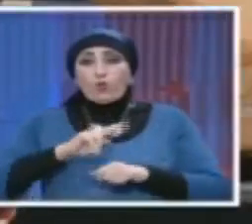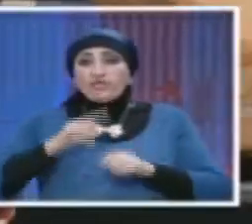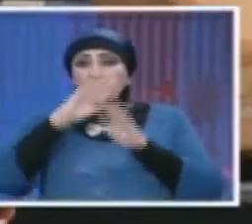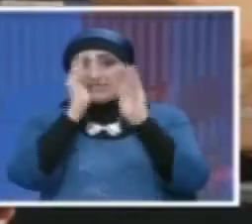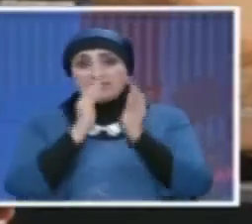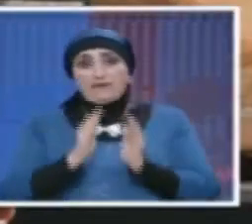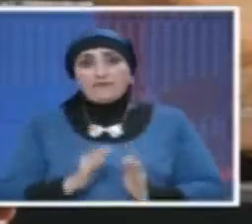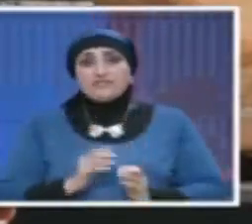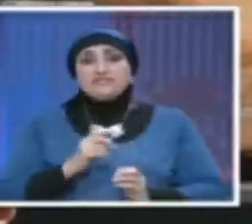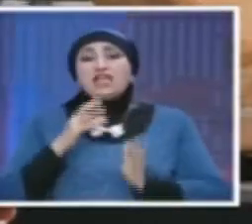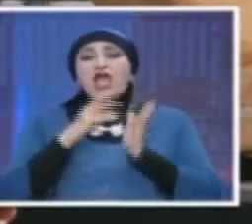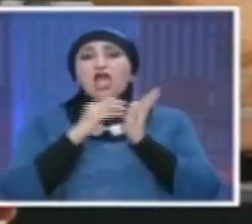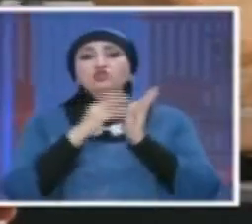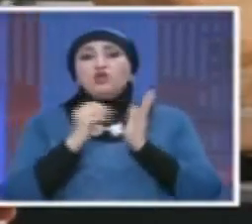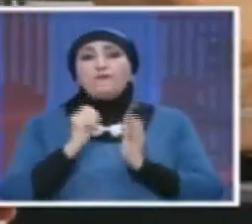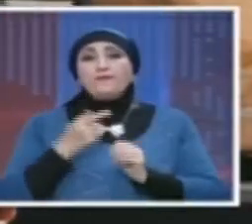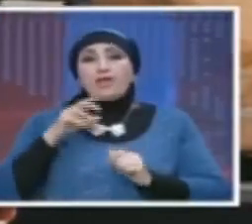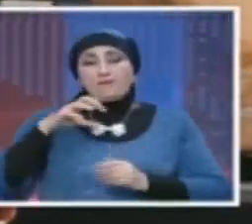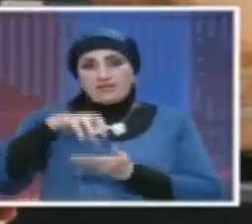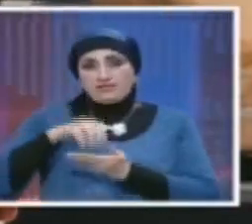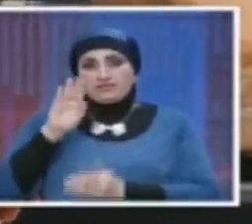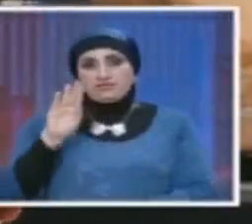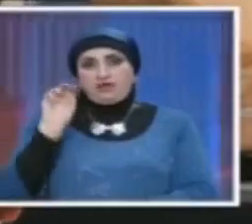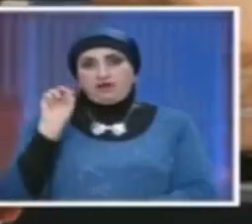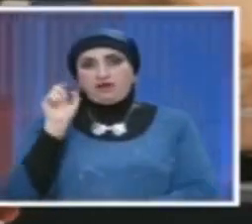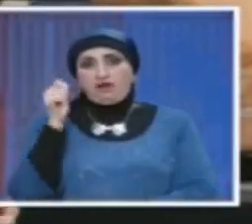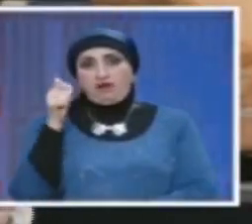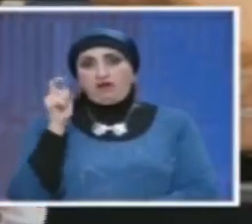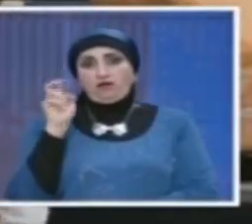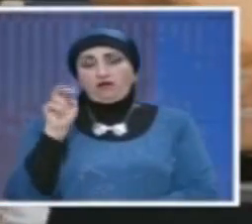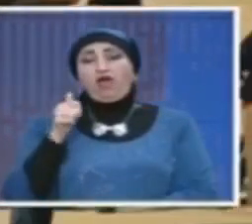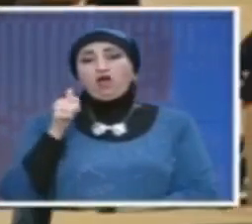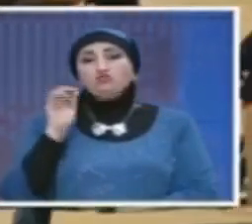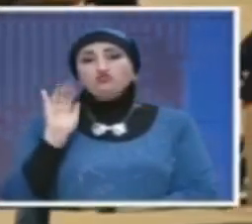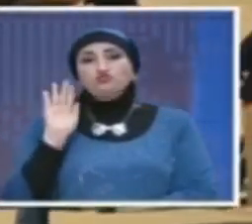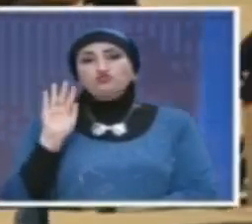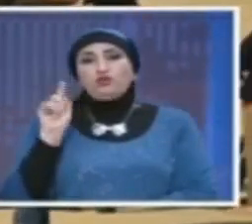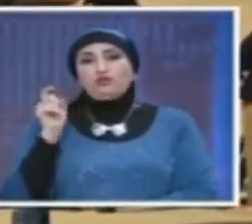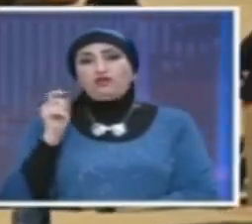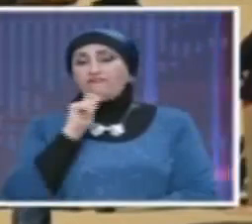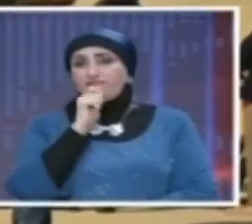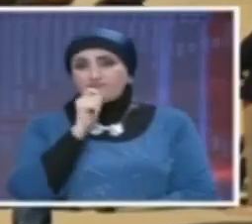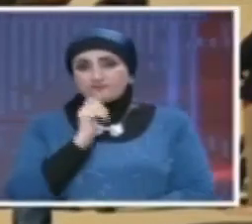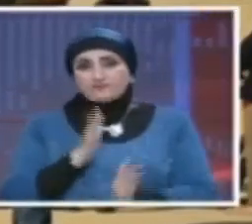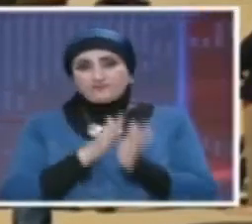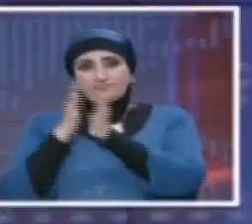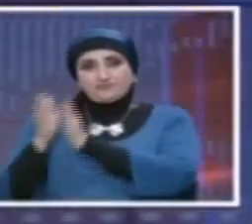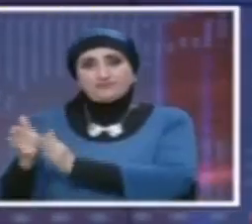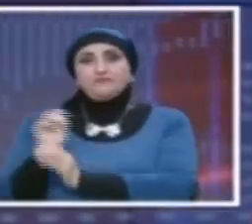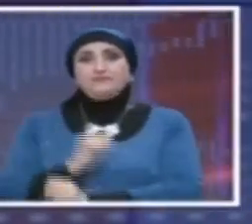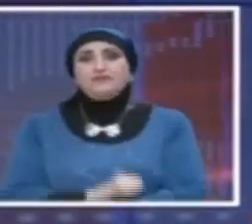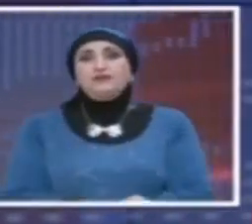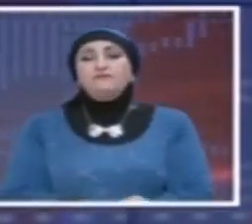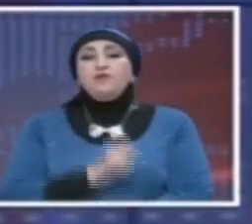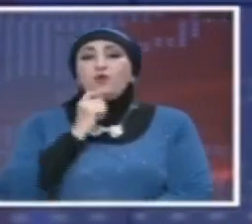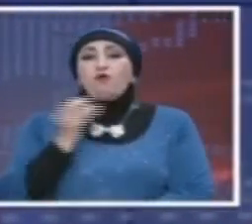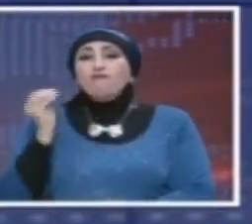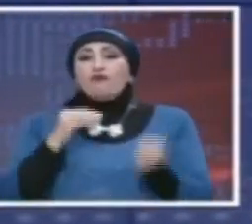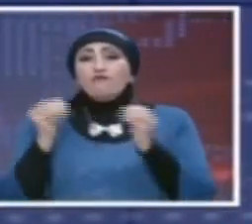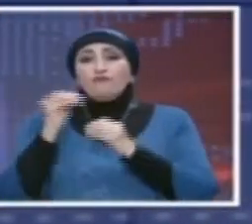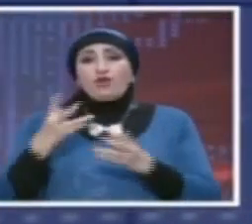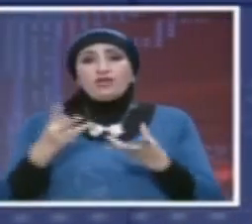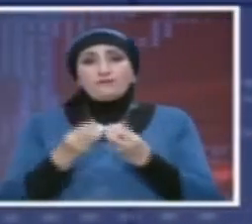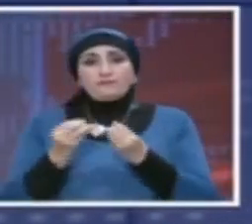التماثيل الخشبية. من منطقة السقارة الأثرية، أشرف مبارك، التلفزيون المصري. ولمزيد